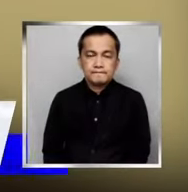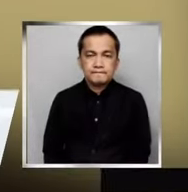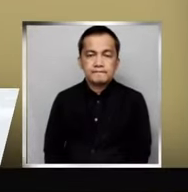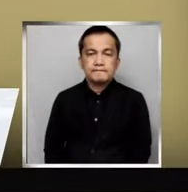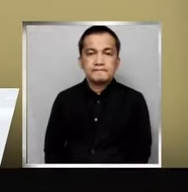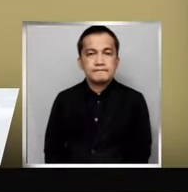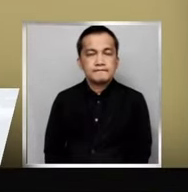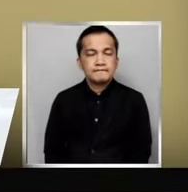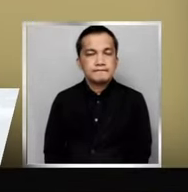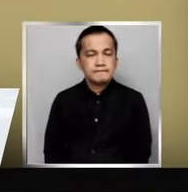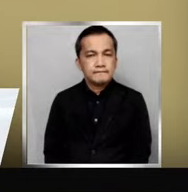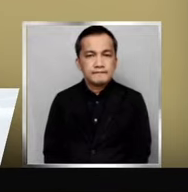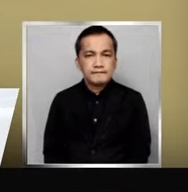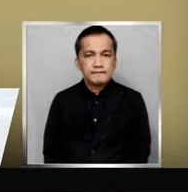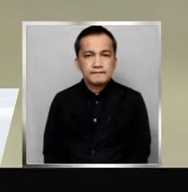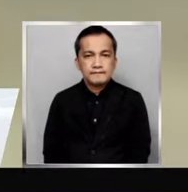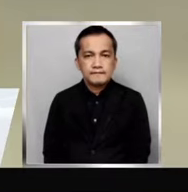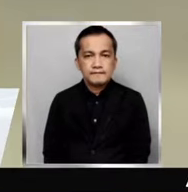John